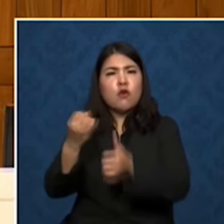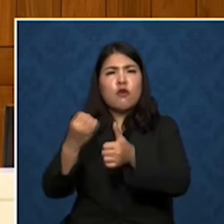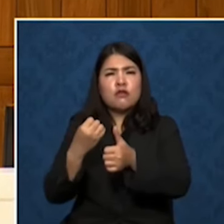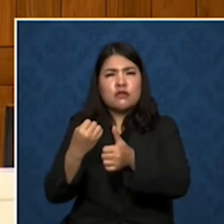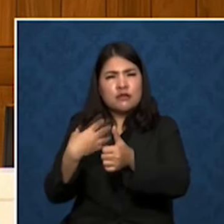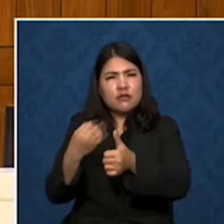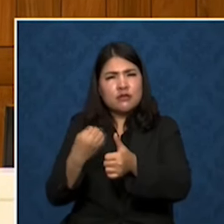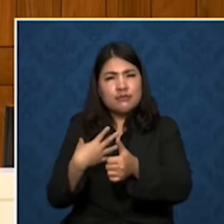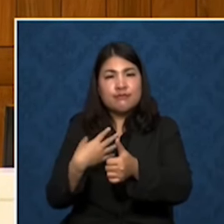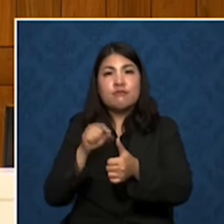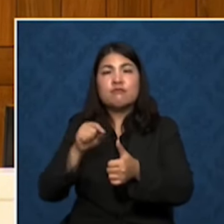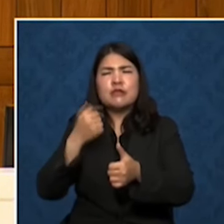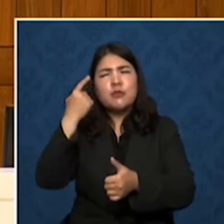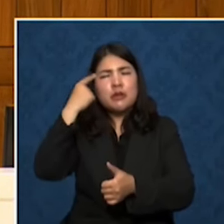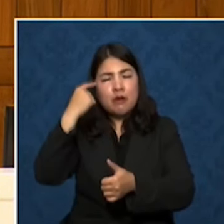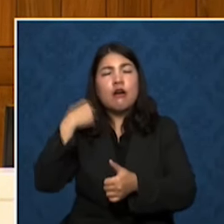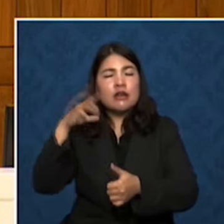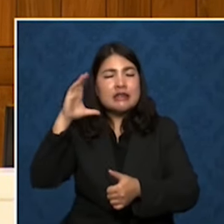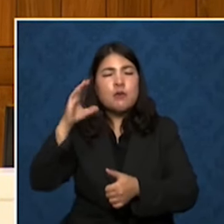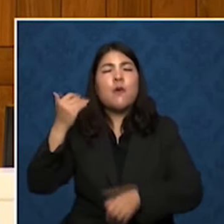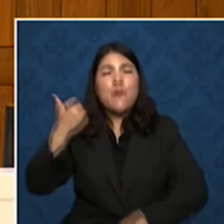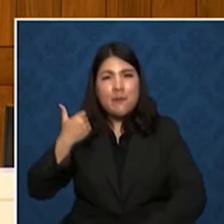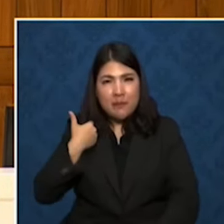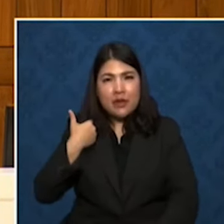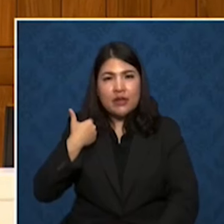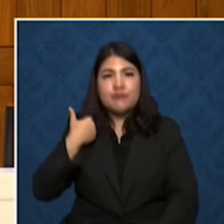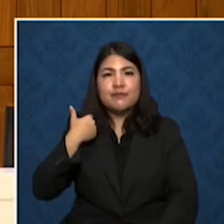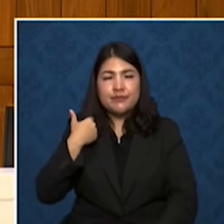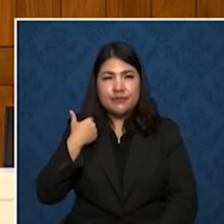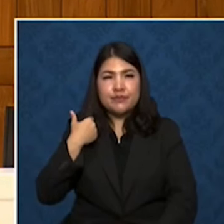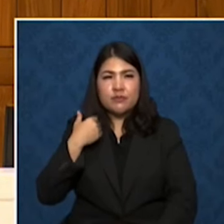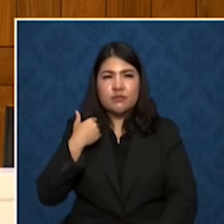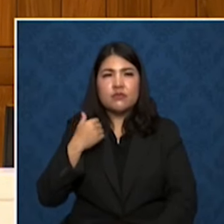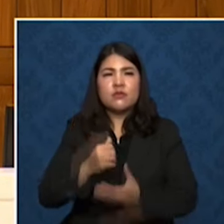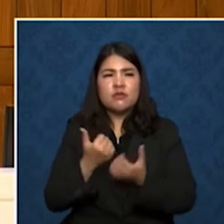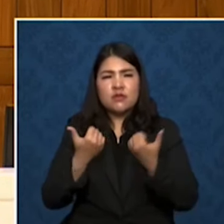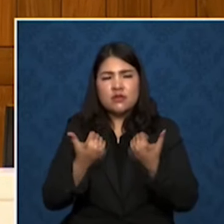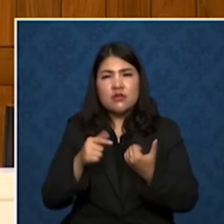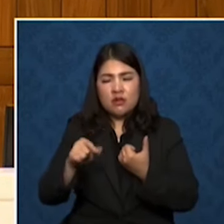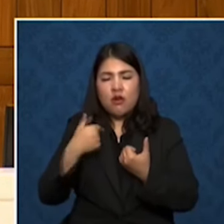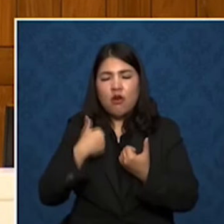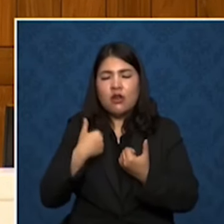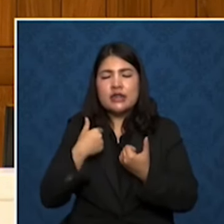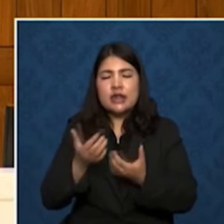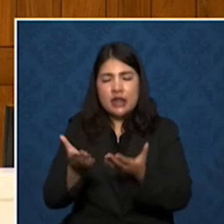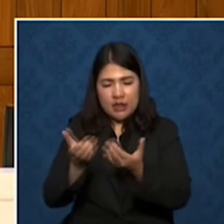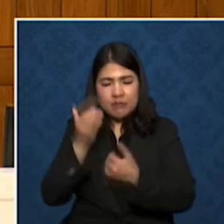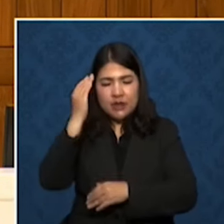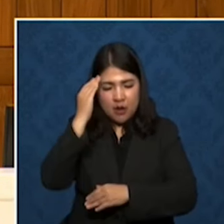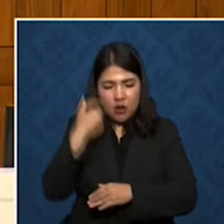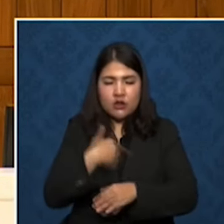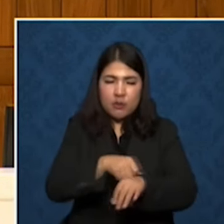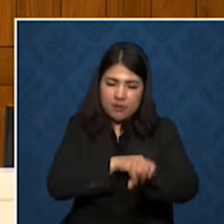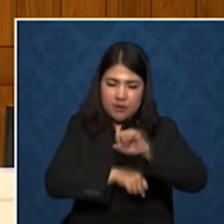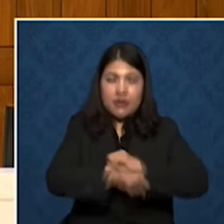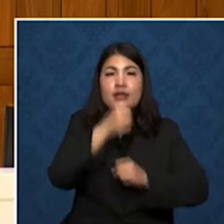เชื่อว่าจะมแ่นอนแล้วกคเปคำเสร็แะที่บางอันก็คงจะนำไปปริบาดได้เป็รธรรมนะครับก